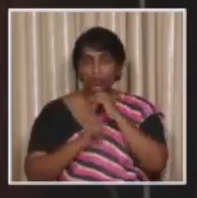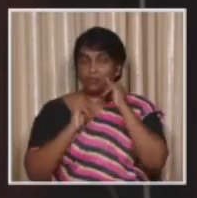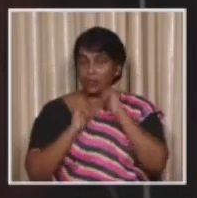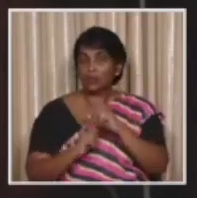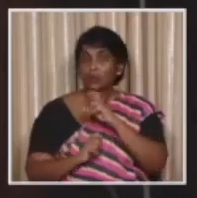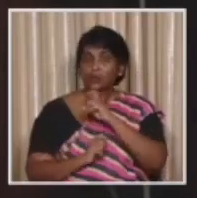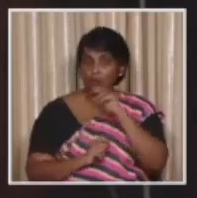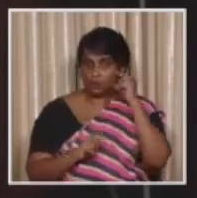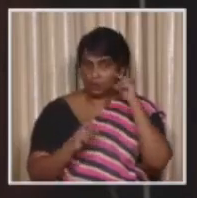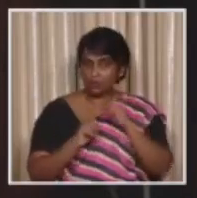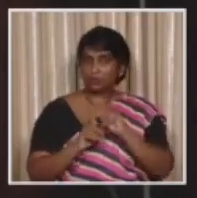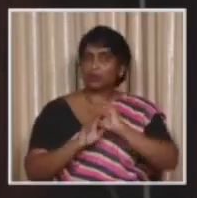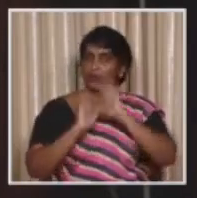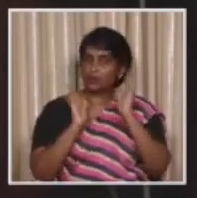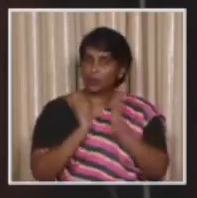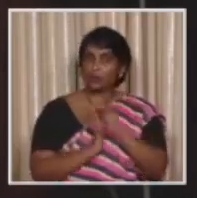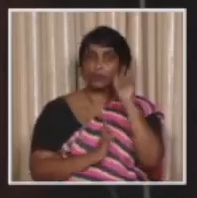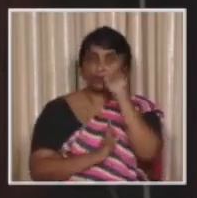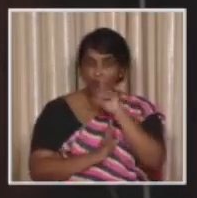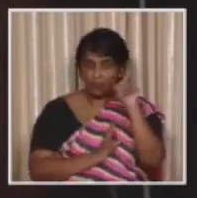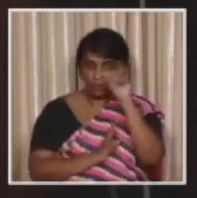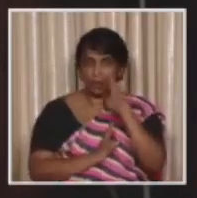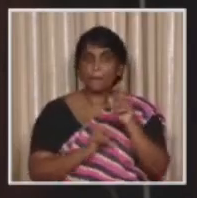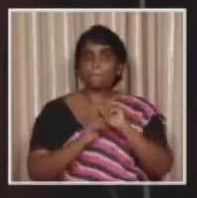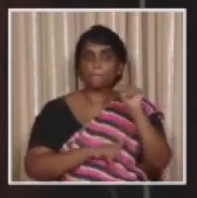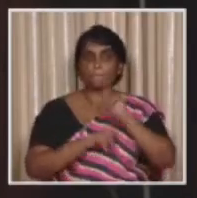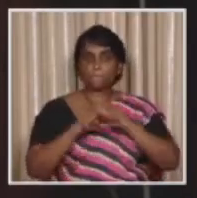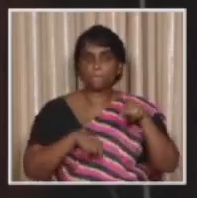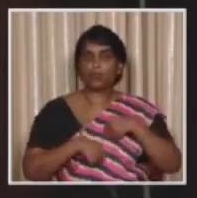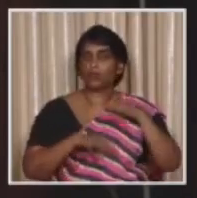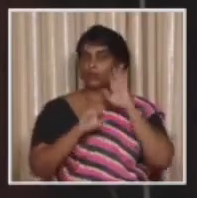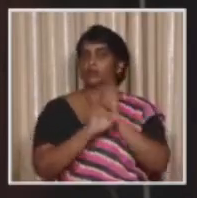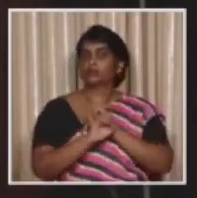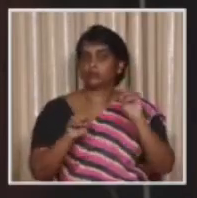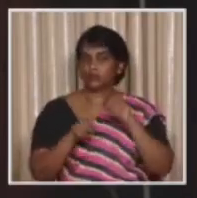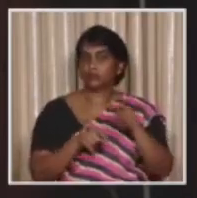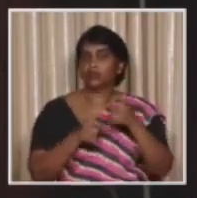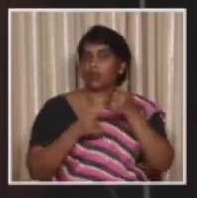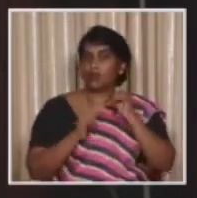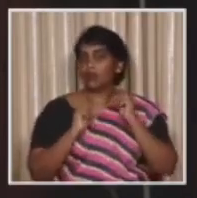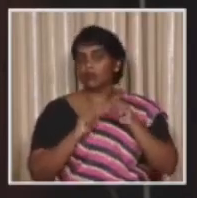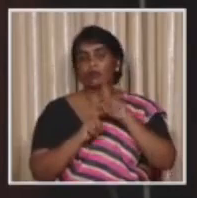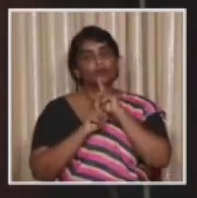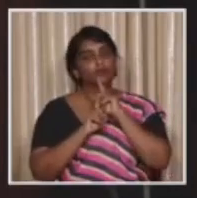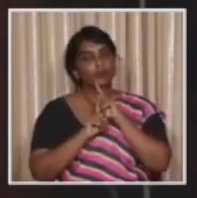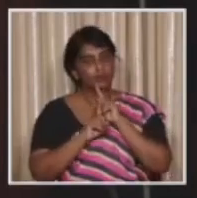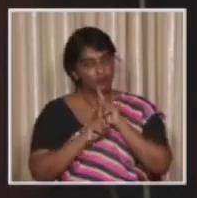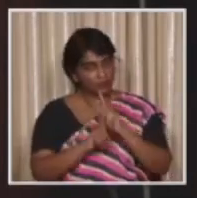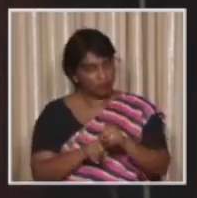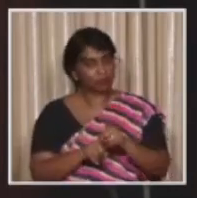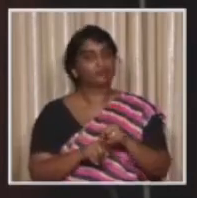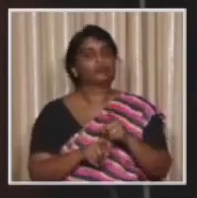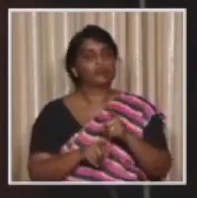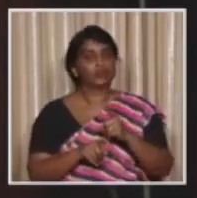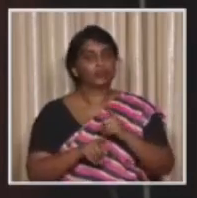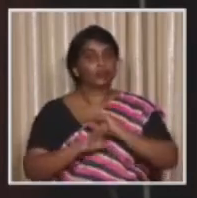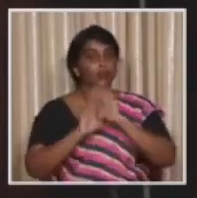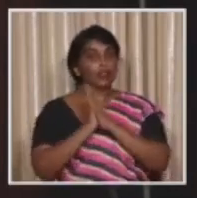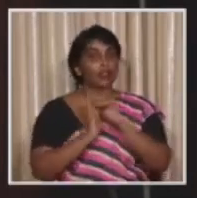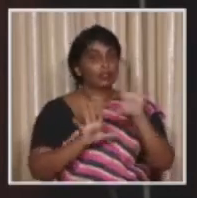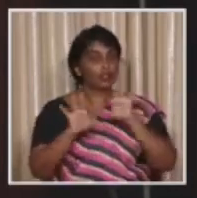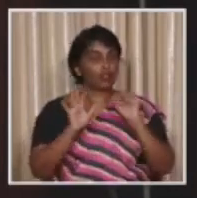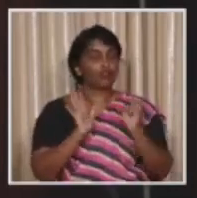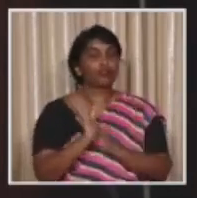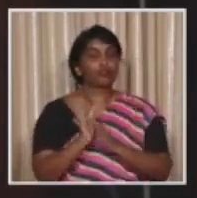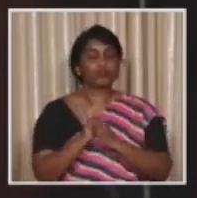නඩුව සම්බන්ධව සෑම මාසයකට වරක්ම මේ පාර්ලිමේන්තුවේ දැනුවත් කරලා ඒක ප්‍රගතිය වාර්තා කරන්න කියන කාරණාව සිහිපත් කරමින් සිලෙක් කමිටු එක තේරෙන